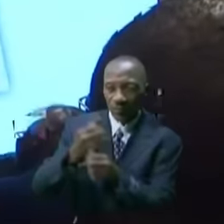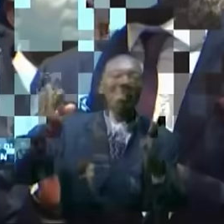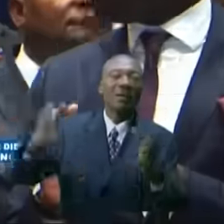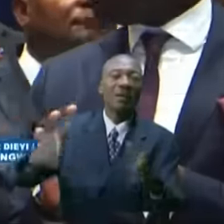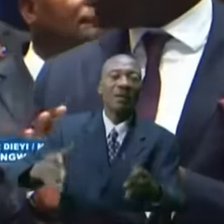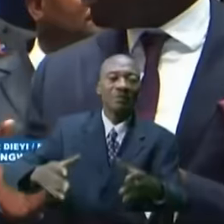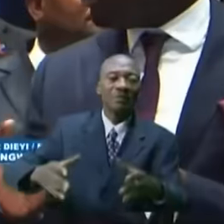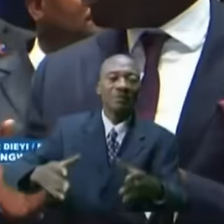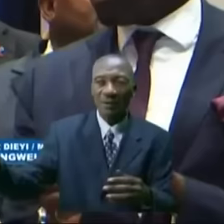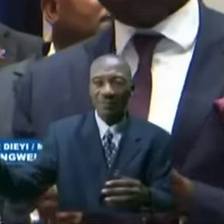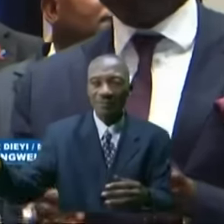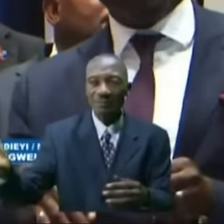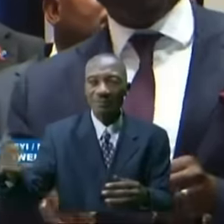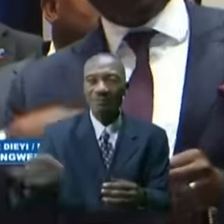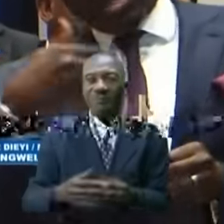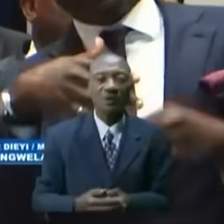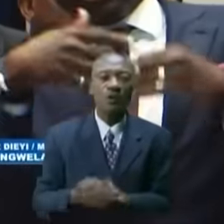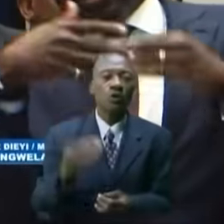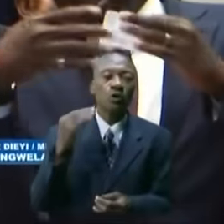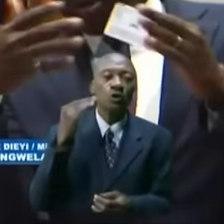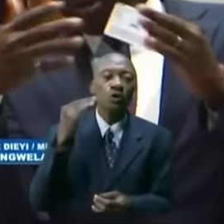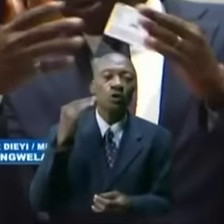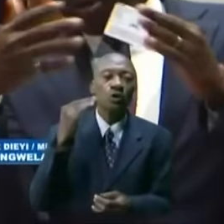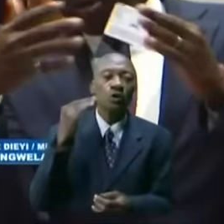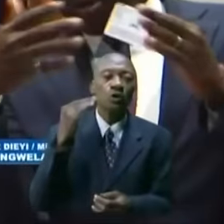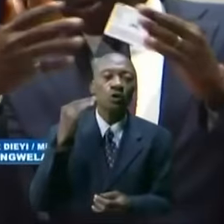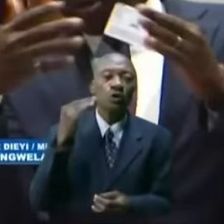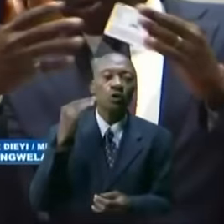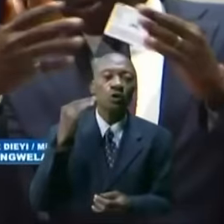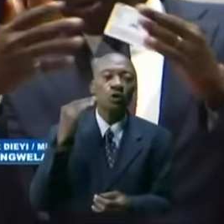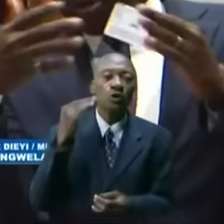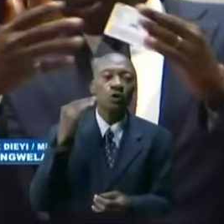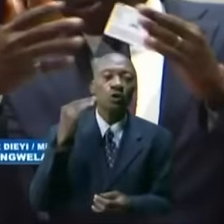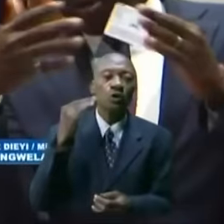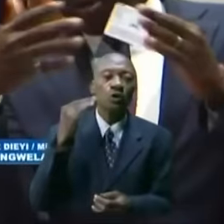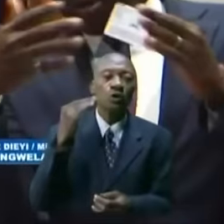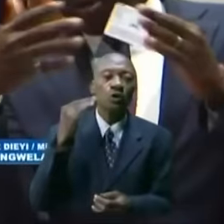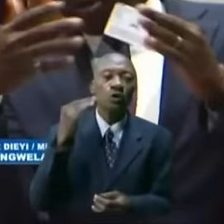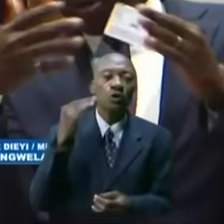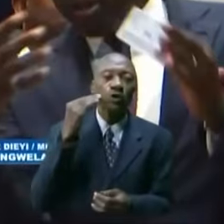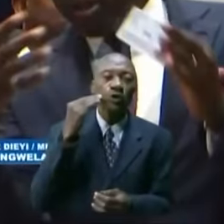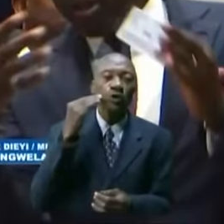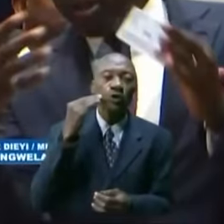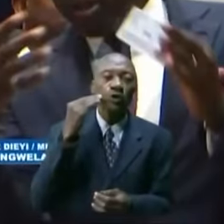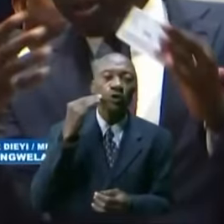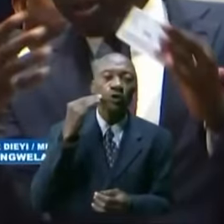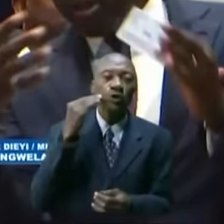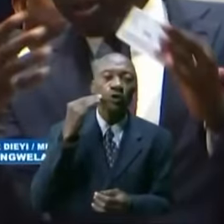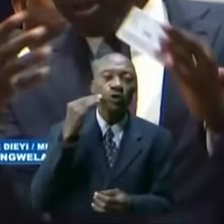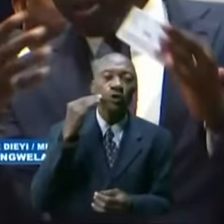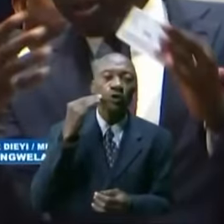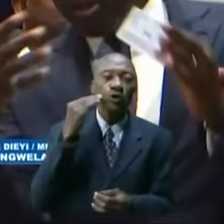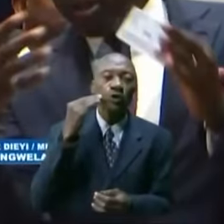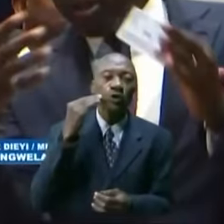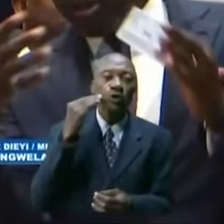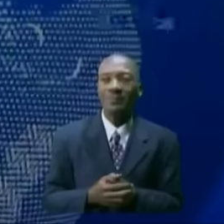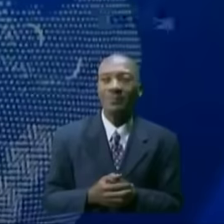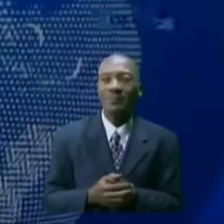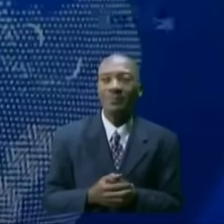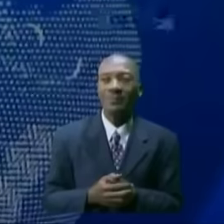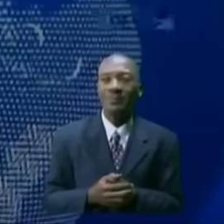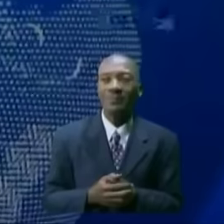seconde est prévue en juin 2024.